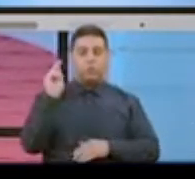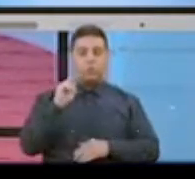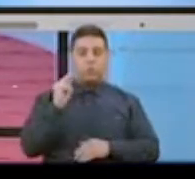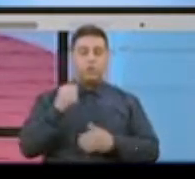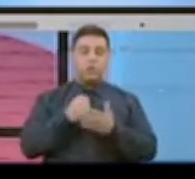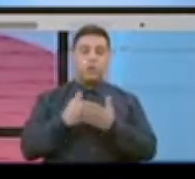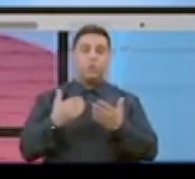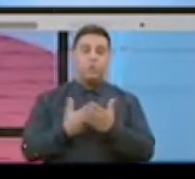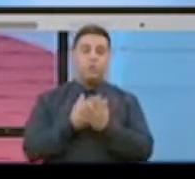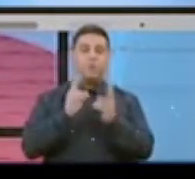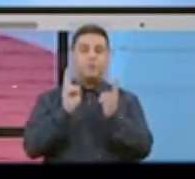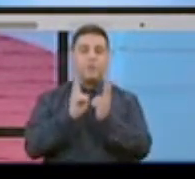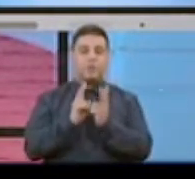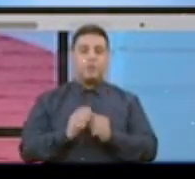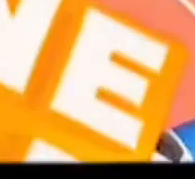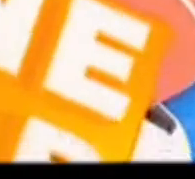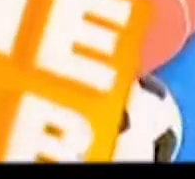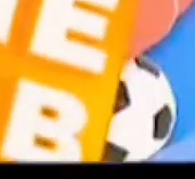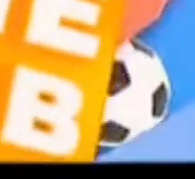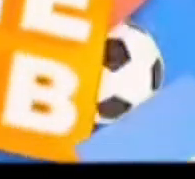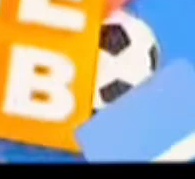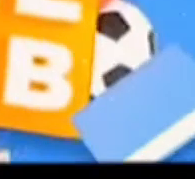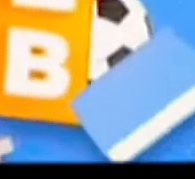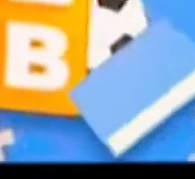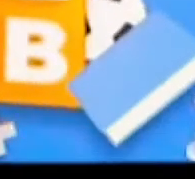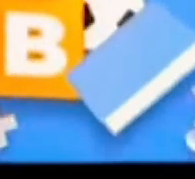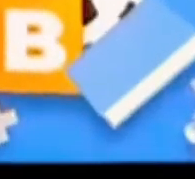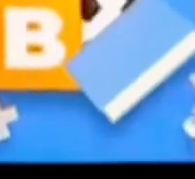До новых встреч!